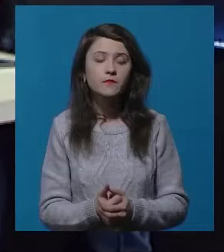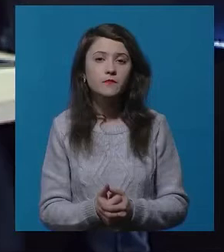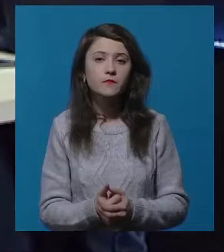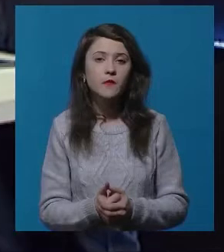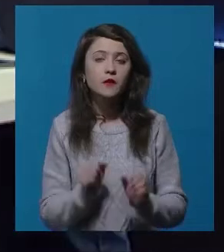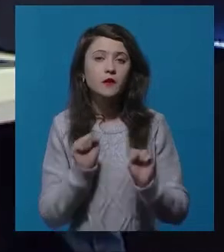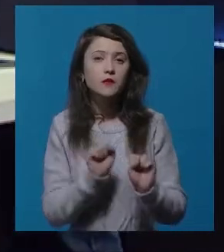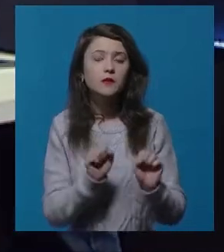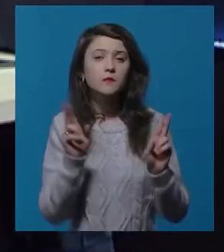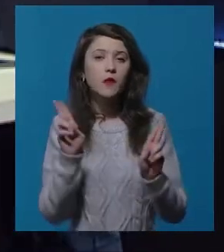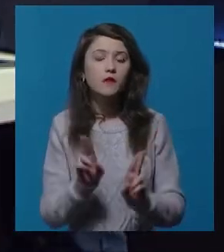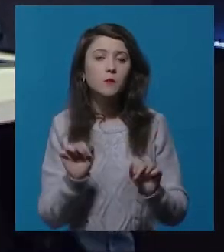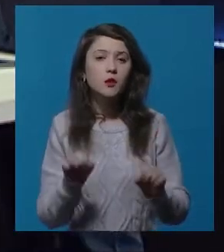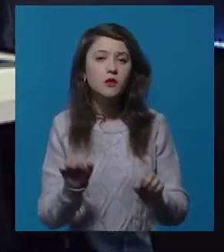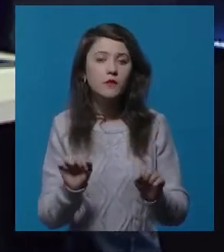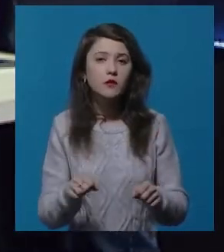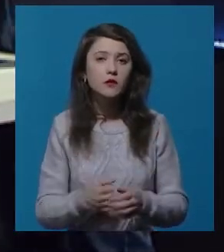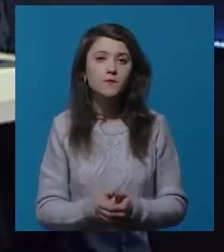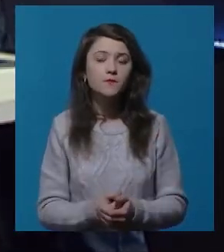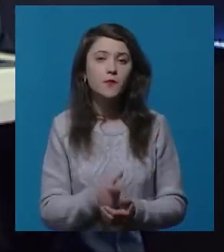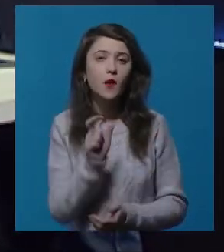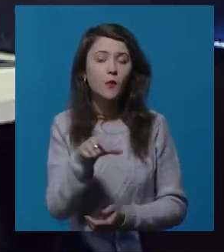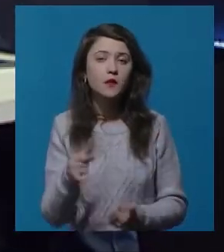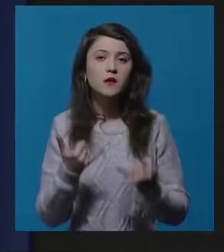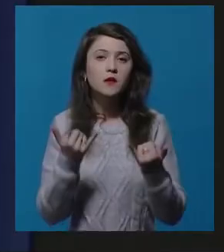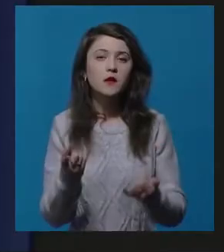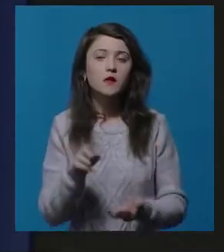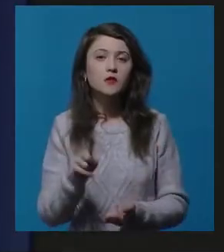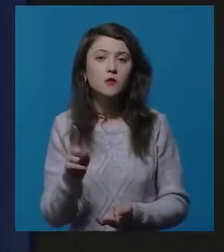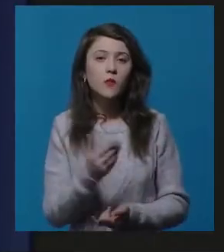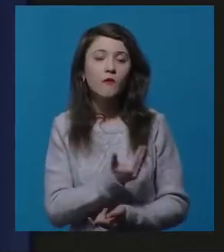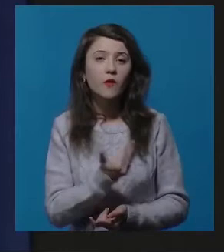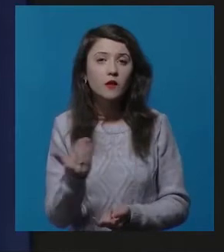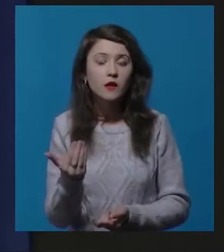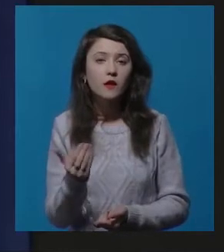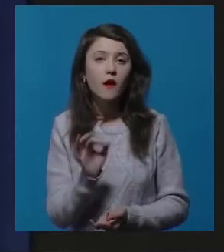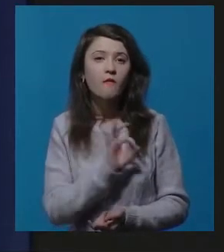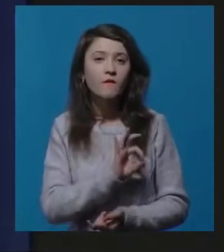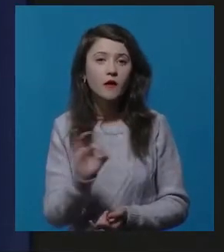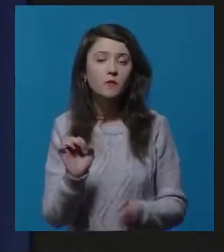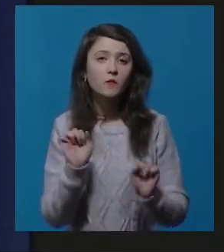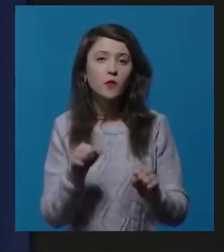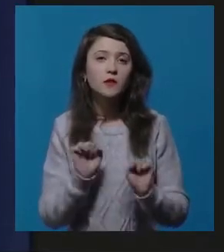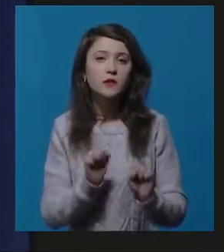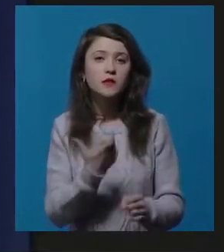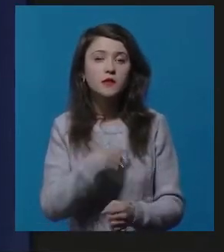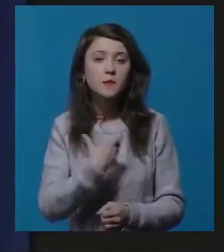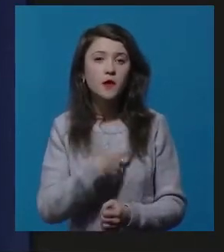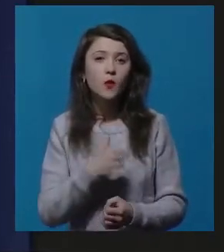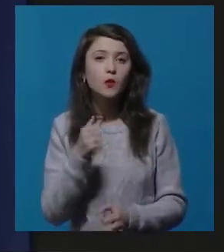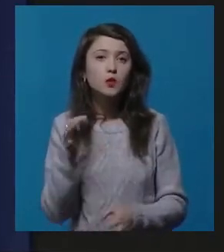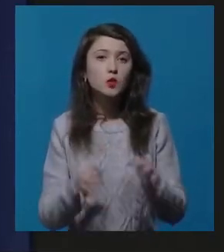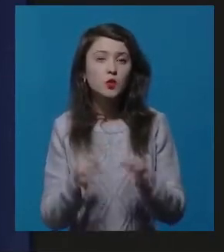правові можливості громадян для того, щоб вони ефективно змогли захищати себе у суді